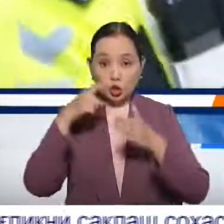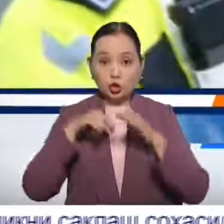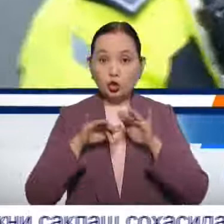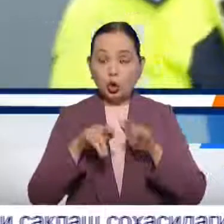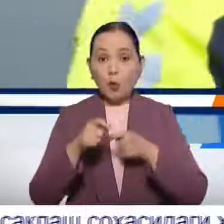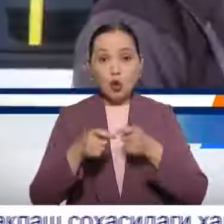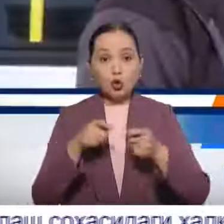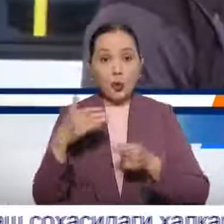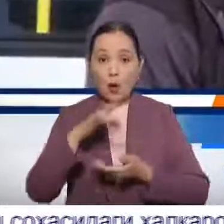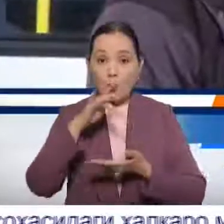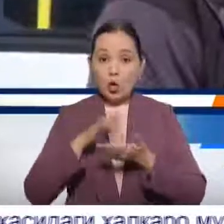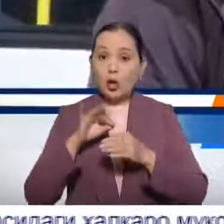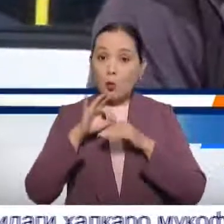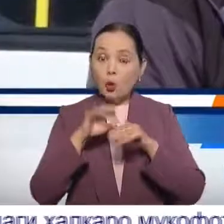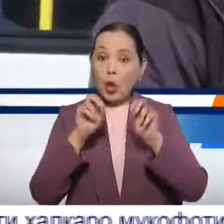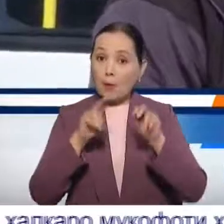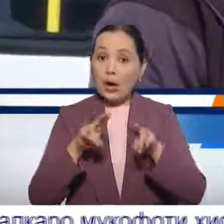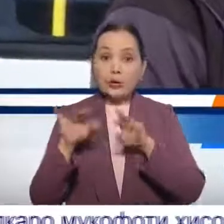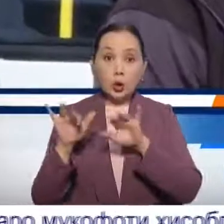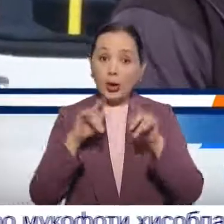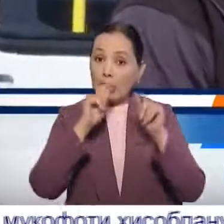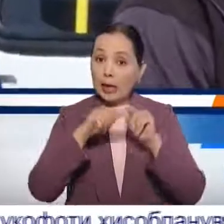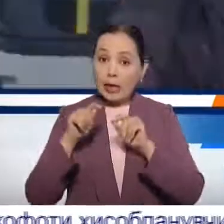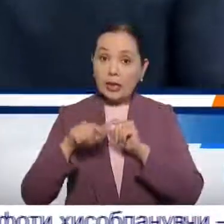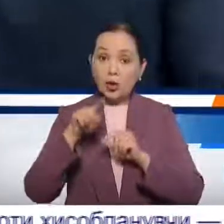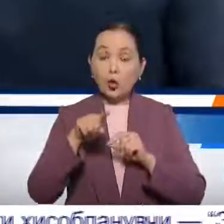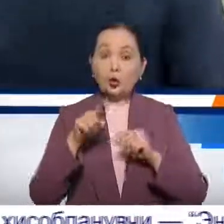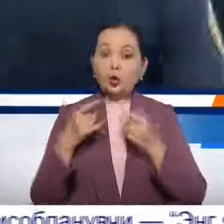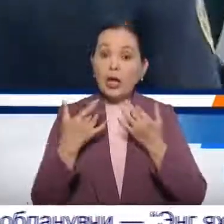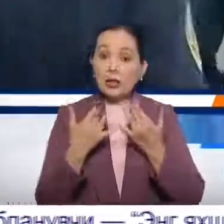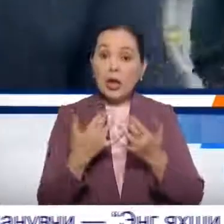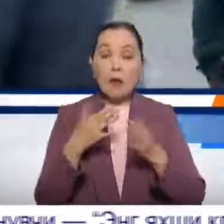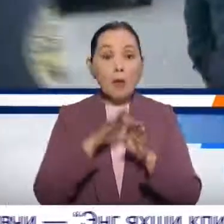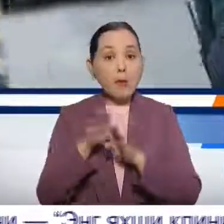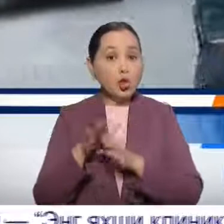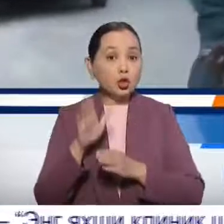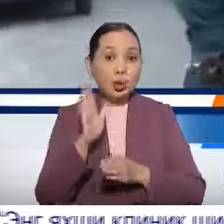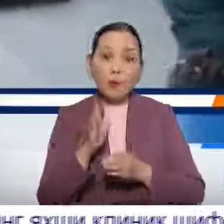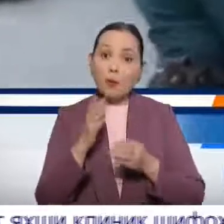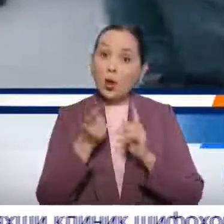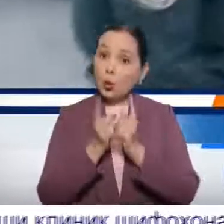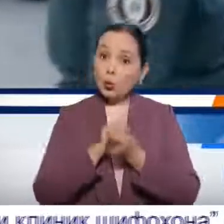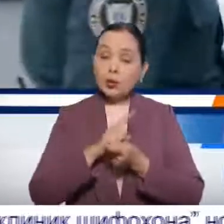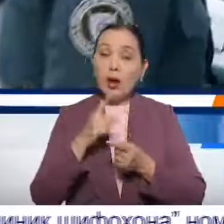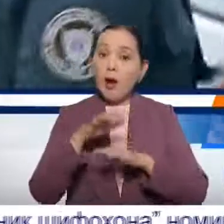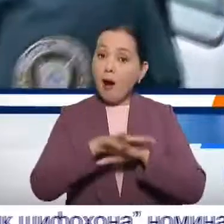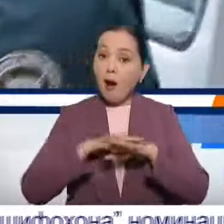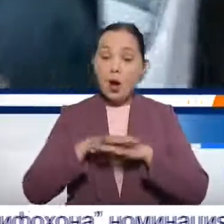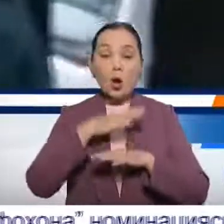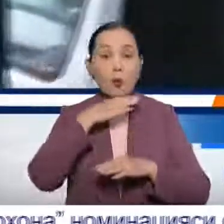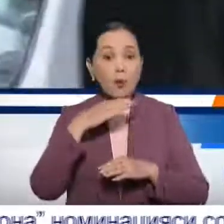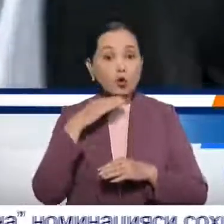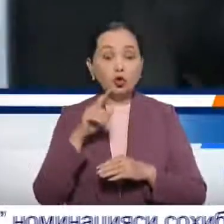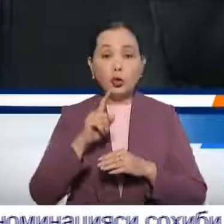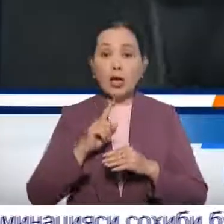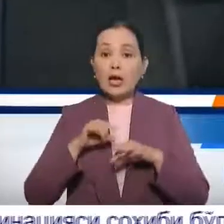boshqarmasi tomonidan poytaxtimizda o'tkazilgan maxsus reydlar davomida ushbu talablarning qay darajada bajarilayotganligi o'rganildi. Dastlab aholi gavjum va eng